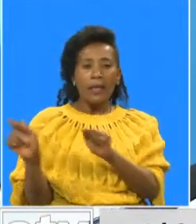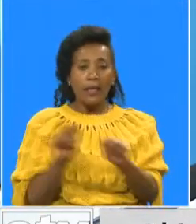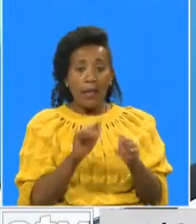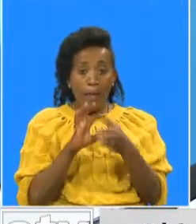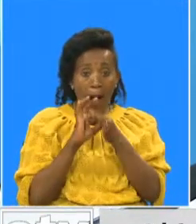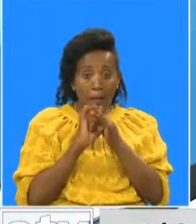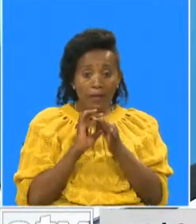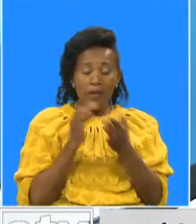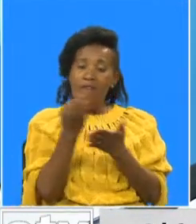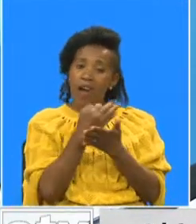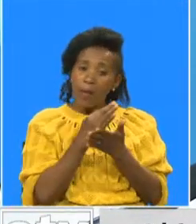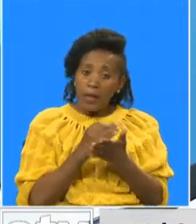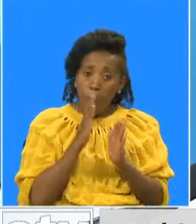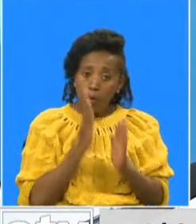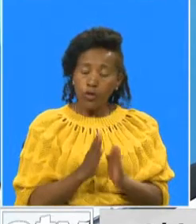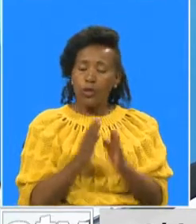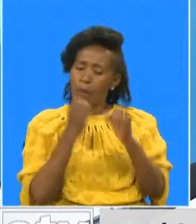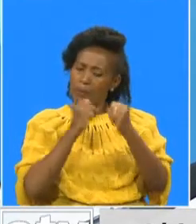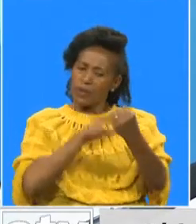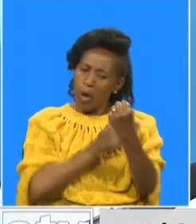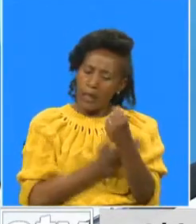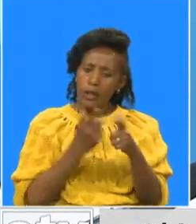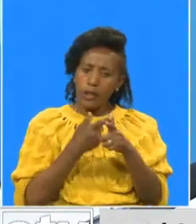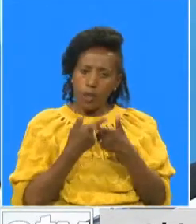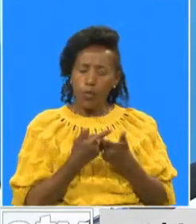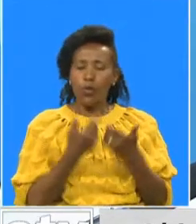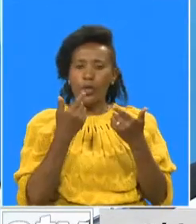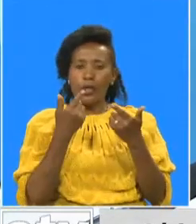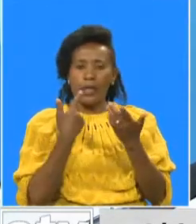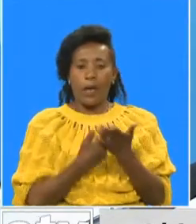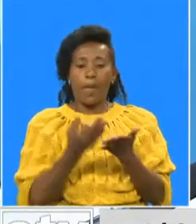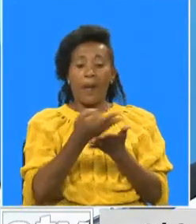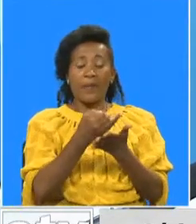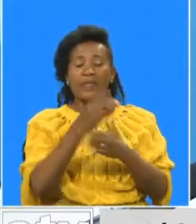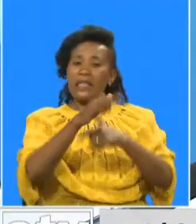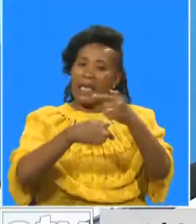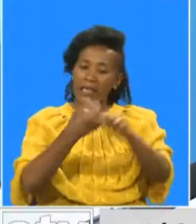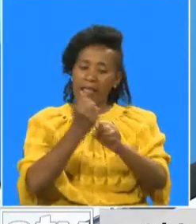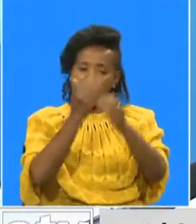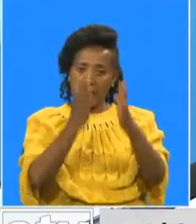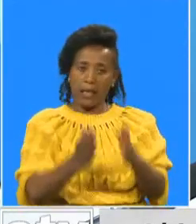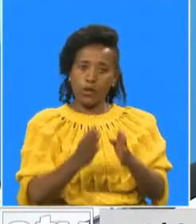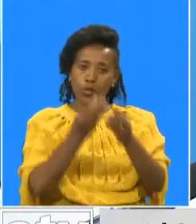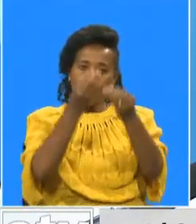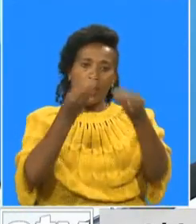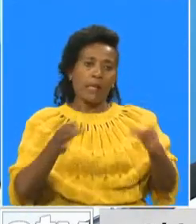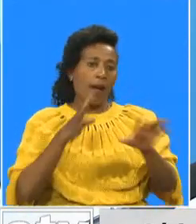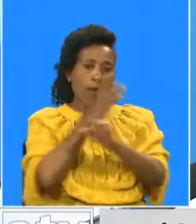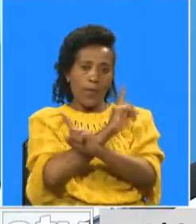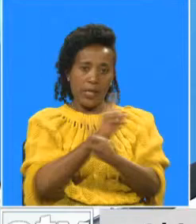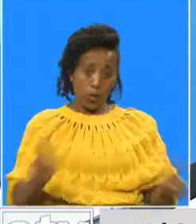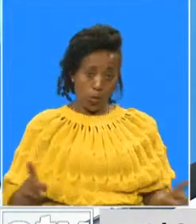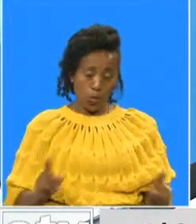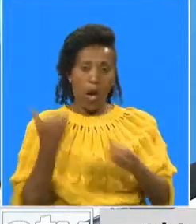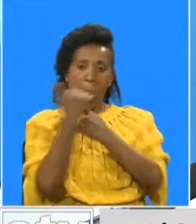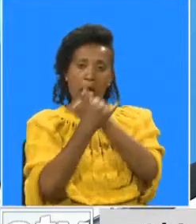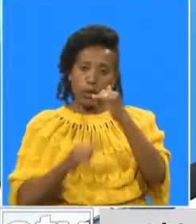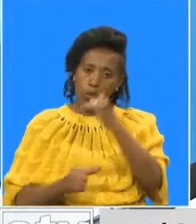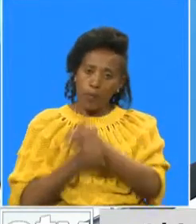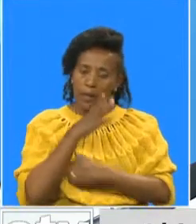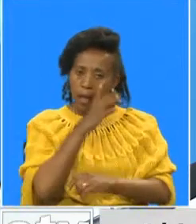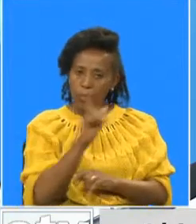እነዚህ ፋብሪካዎች ደግሞ አምራቾ በሚችለው አቅም ደግሞ ያው በምርት ሂደት ሰራተኞችም እንዳይበተኑ ሀገሪቱም